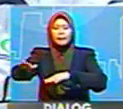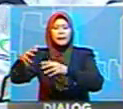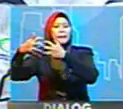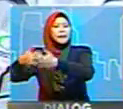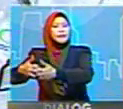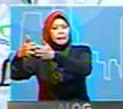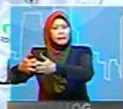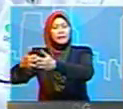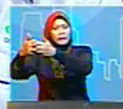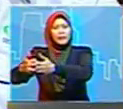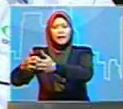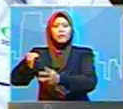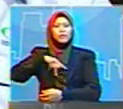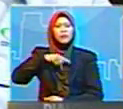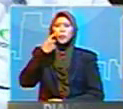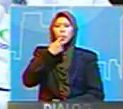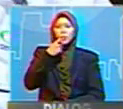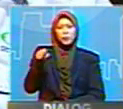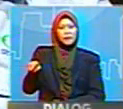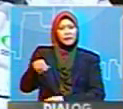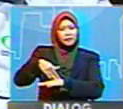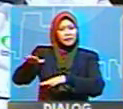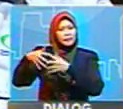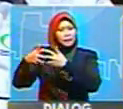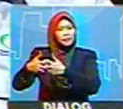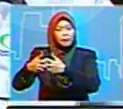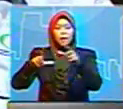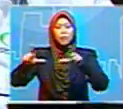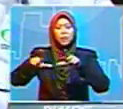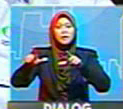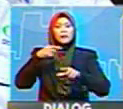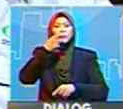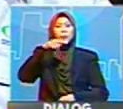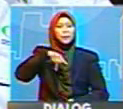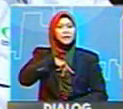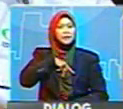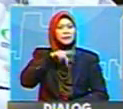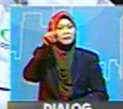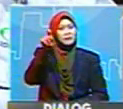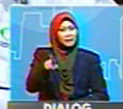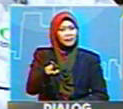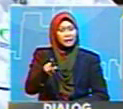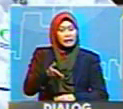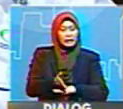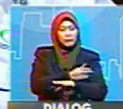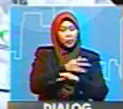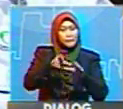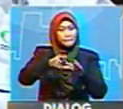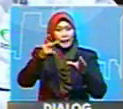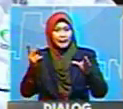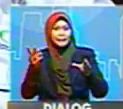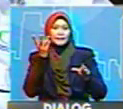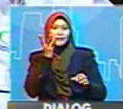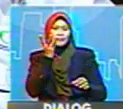siapa Nak hantar ke kilang dengan Lori siapa dan sebelum padi dikeluarkan